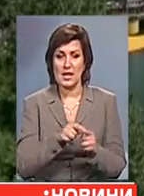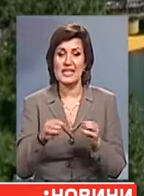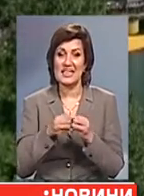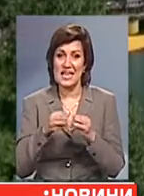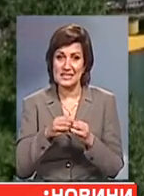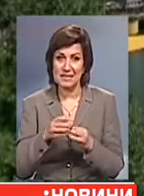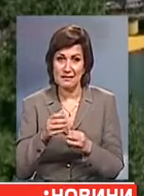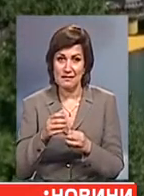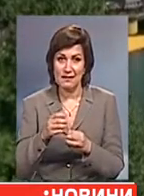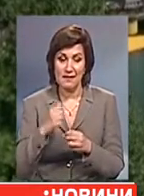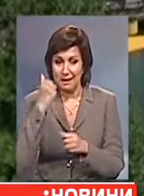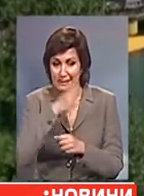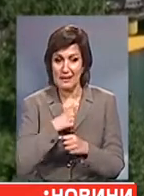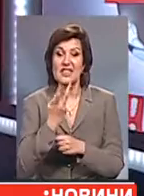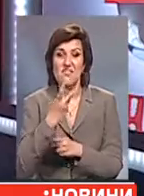літ – більше як 2 мільйони.